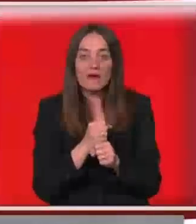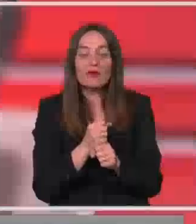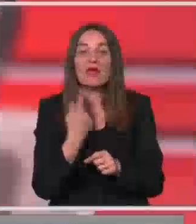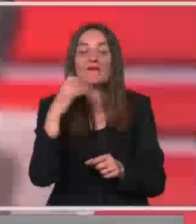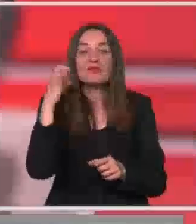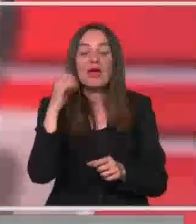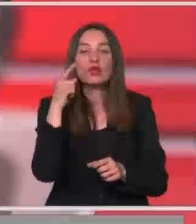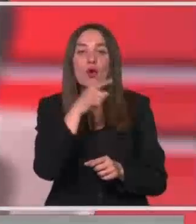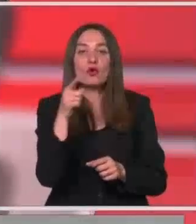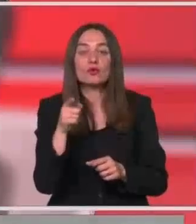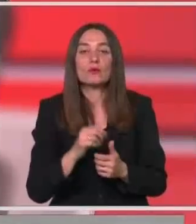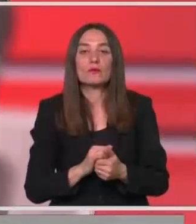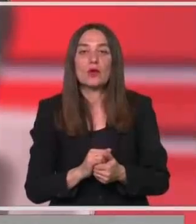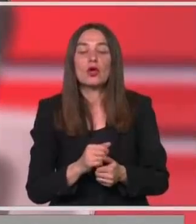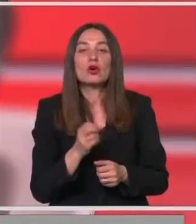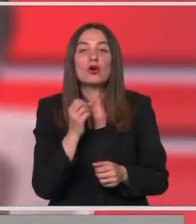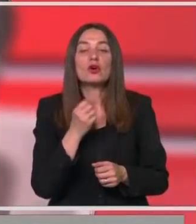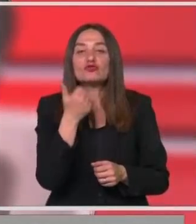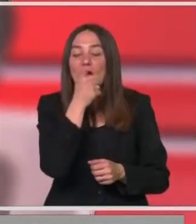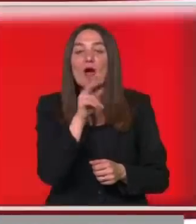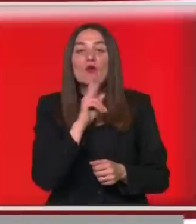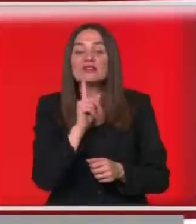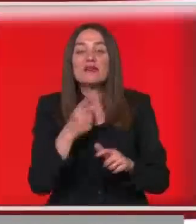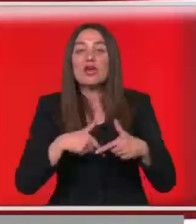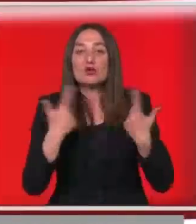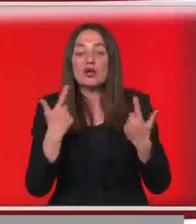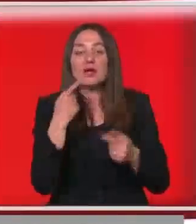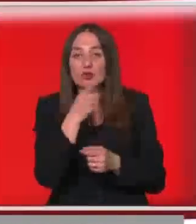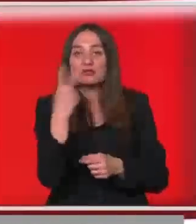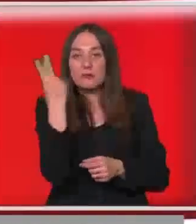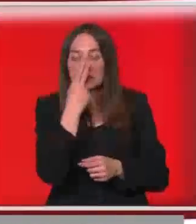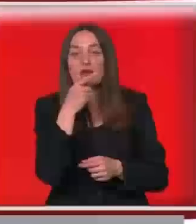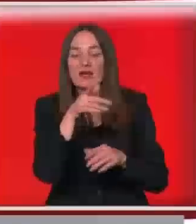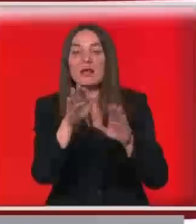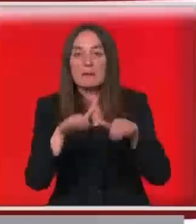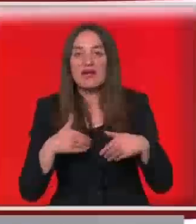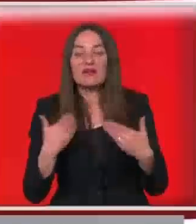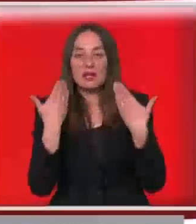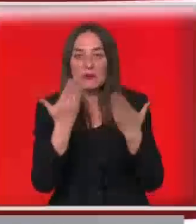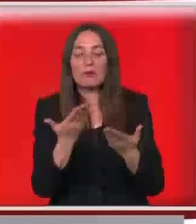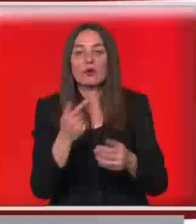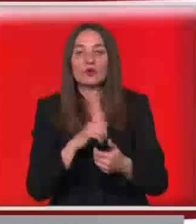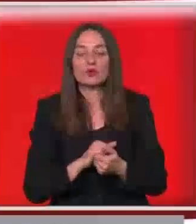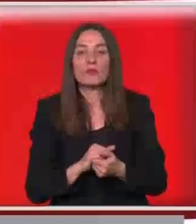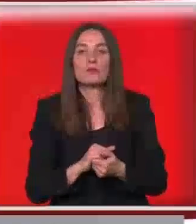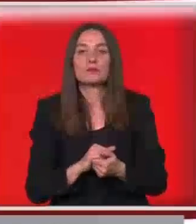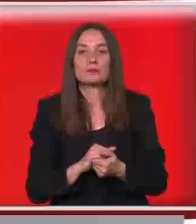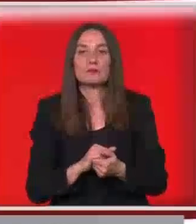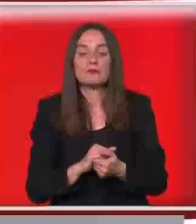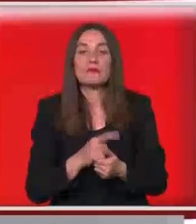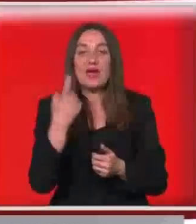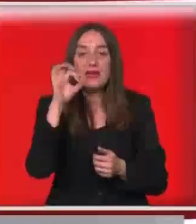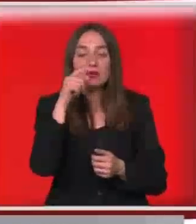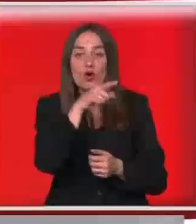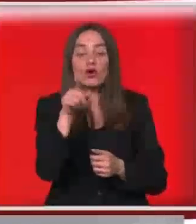šta ako se nisu izjasnili? Oni koji se nisu izjasnili podrazumeva se da su prihvatili ponudu za moratorijum. Dobro. Znači,